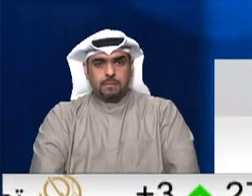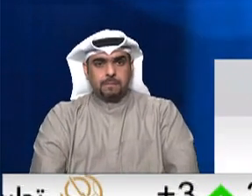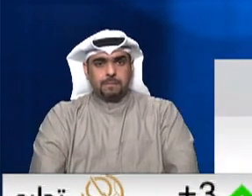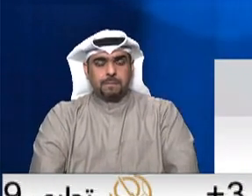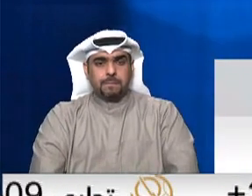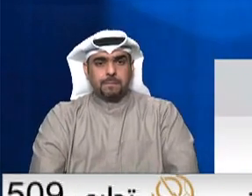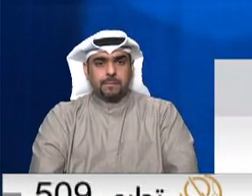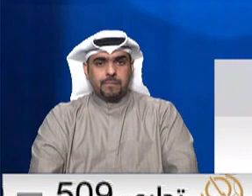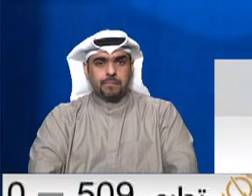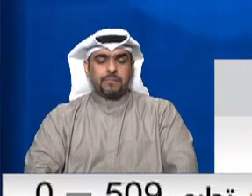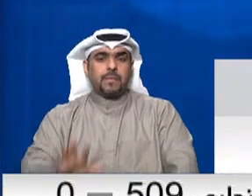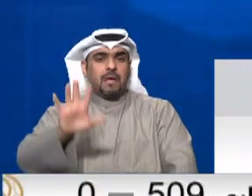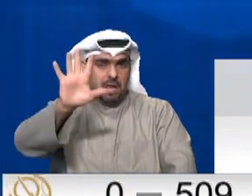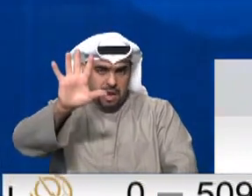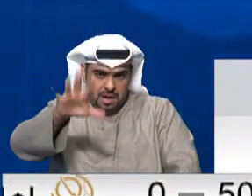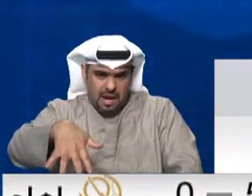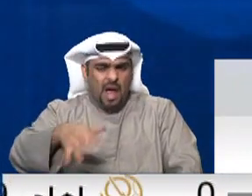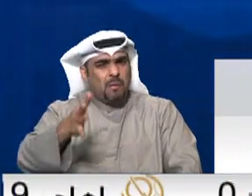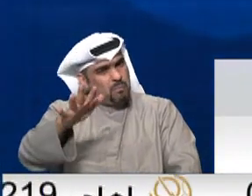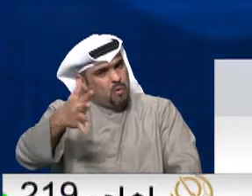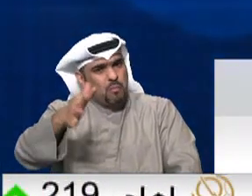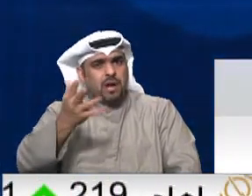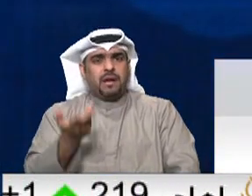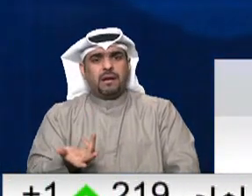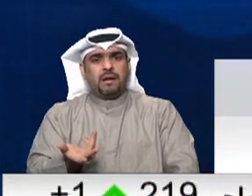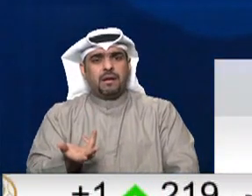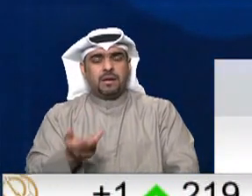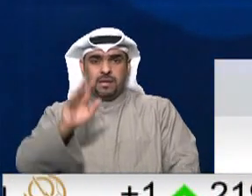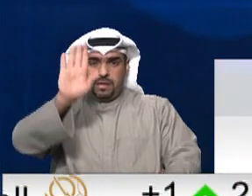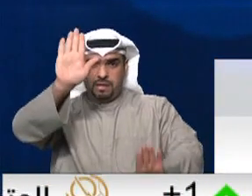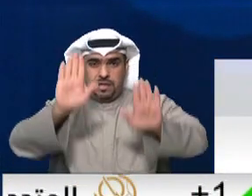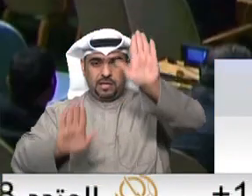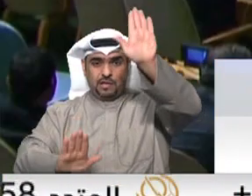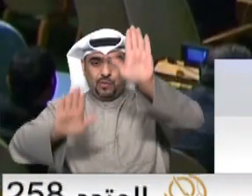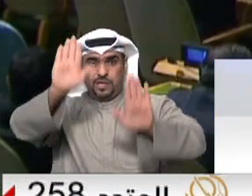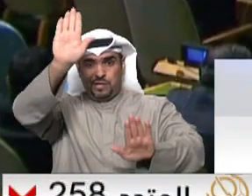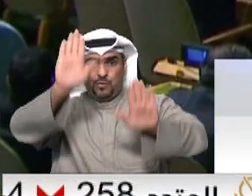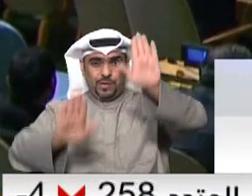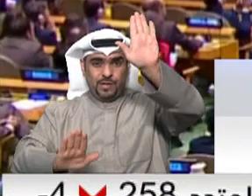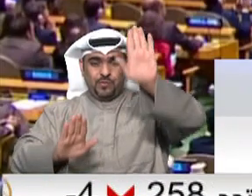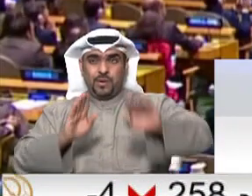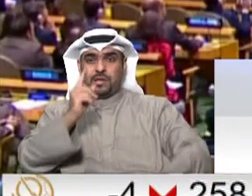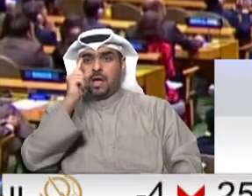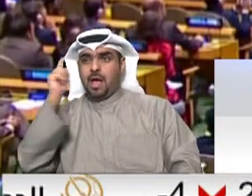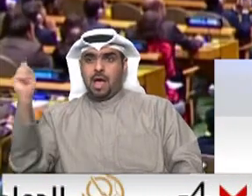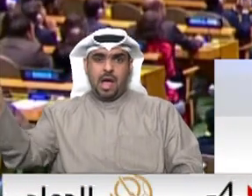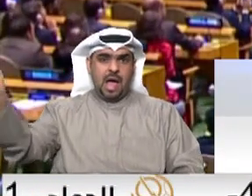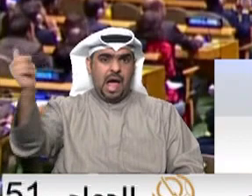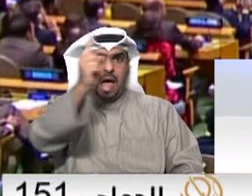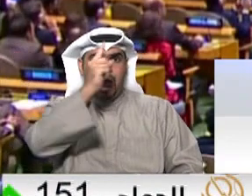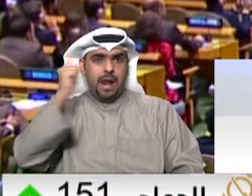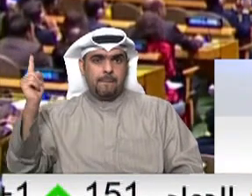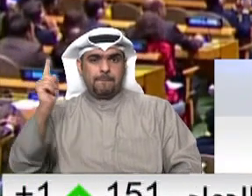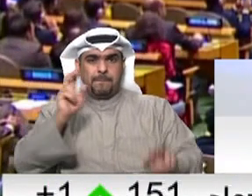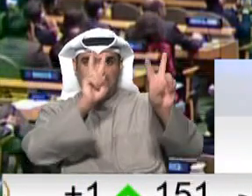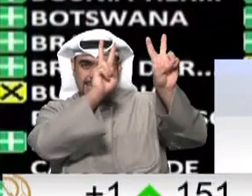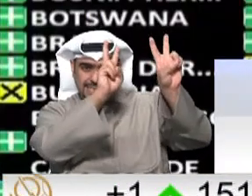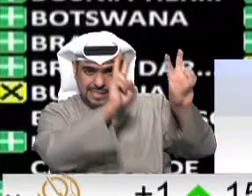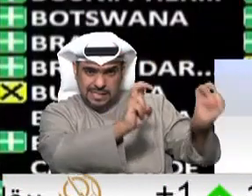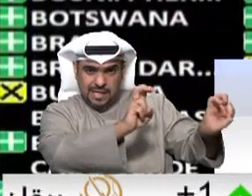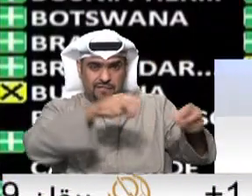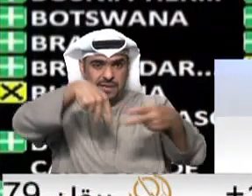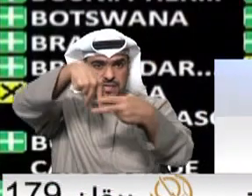نعم، الأمل لا زال حيا لدى الفلسطينيين، خاصة وأن هناك حديث عن